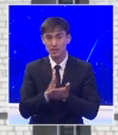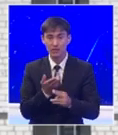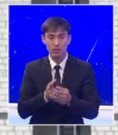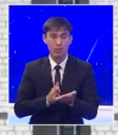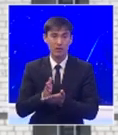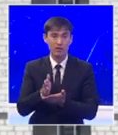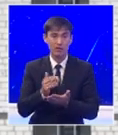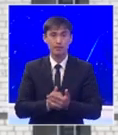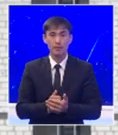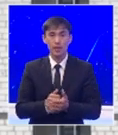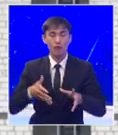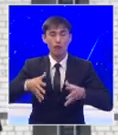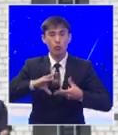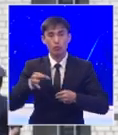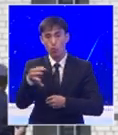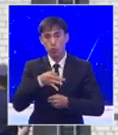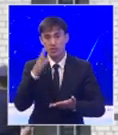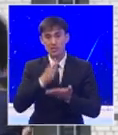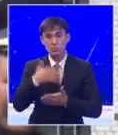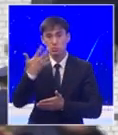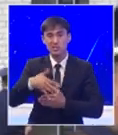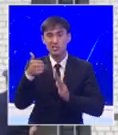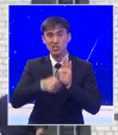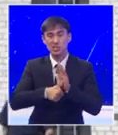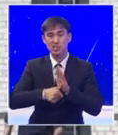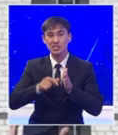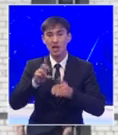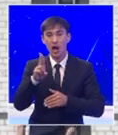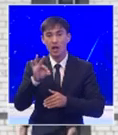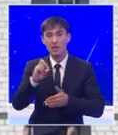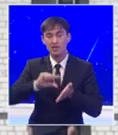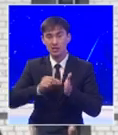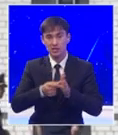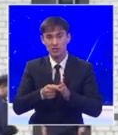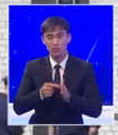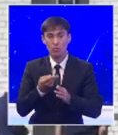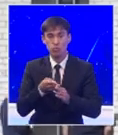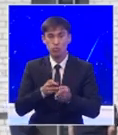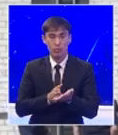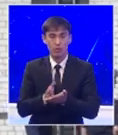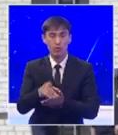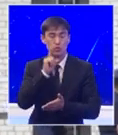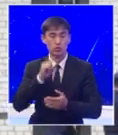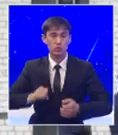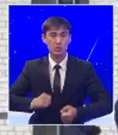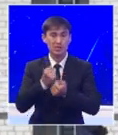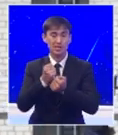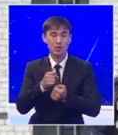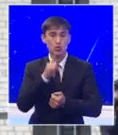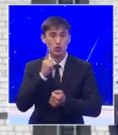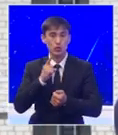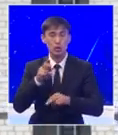направления. В общем, в области имеется 56 кадетских классов по направлению юных спасателей,